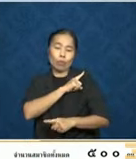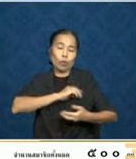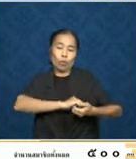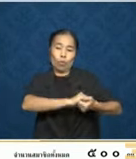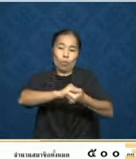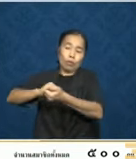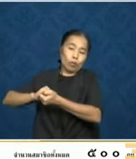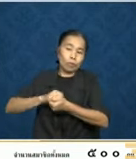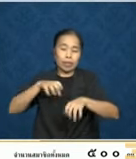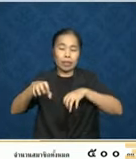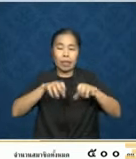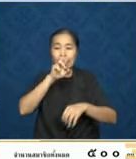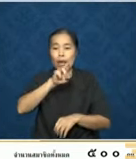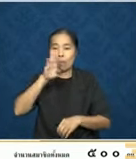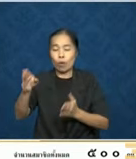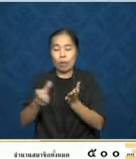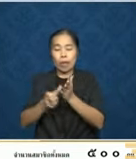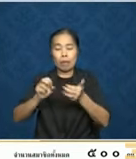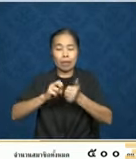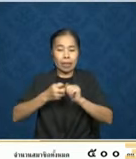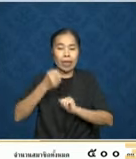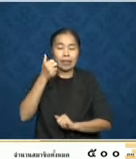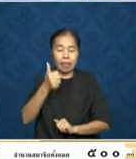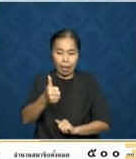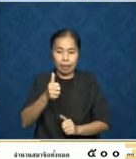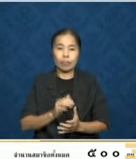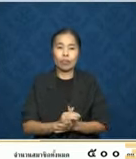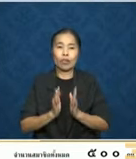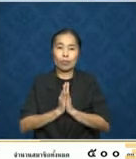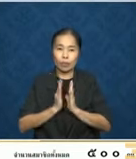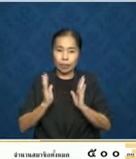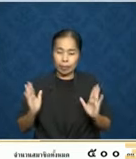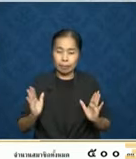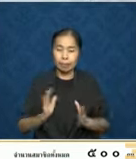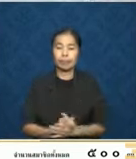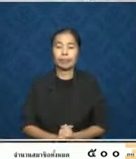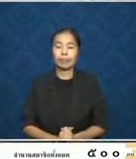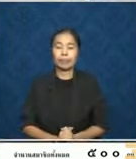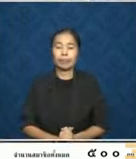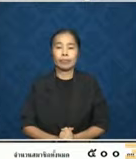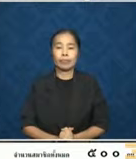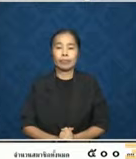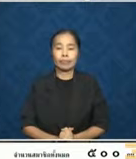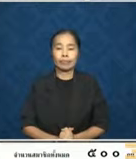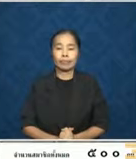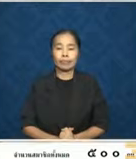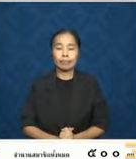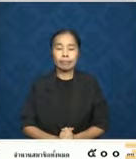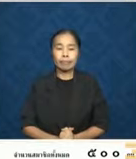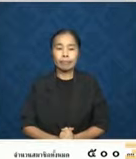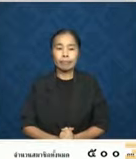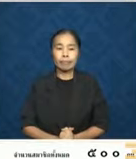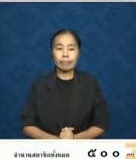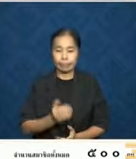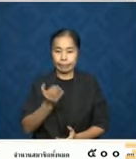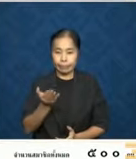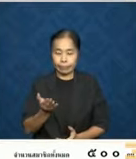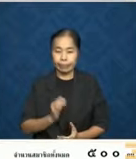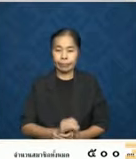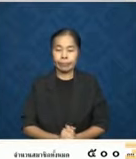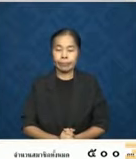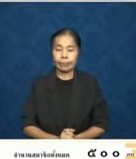ำอย่างเป็นระบบเราถึงจะสามารถแก้ไขปัญหาเรื่องขยะได้อย่างถูกต้องค่ะขอบคุณท่านประธานค่ะ ขอบคุณครับเชิญท่านกิติศักดิ์คณาสวัสดิ์ครับ